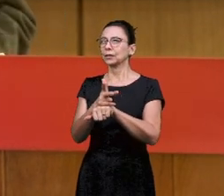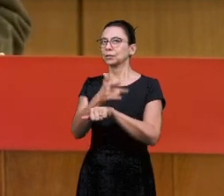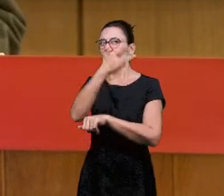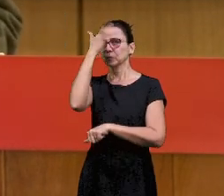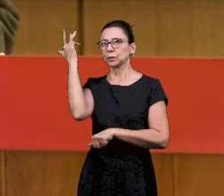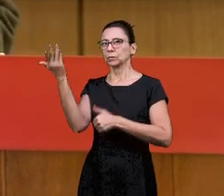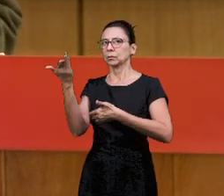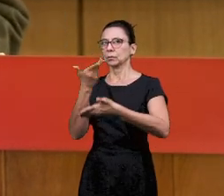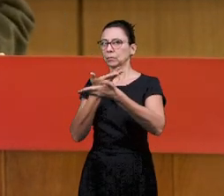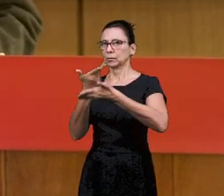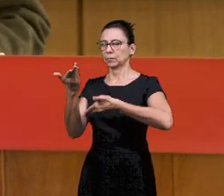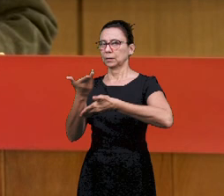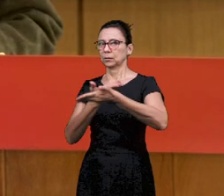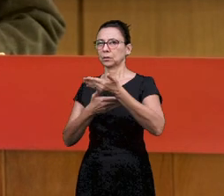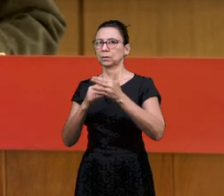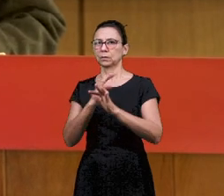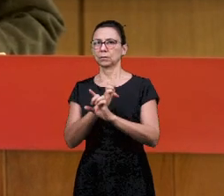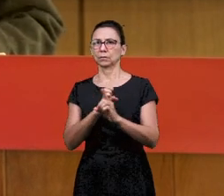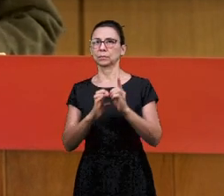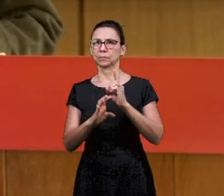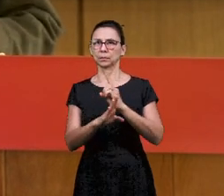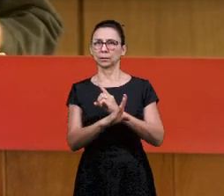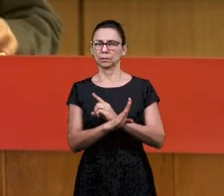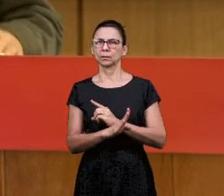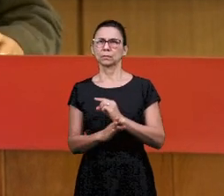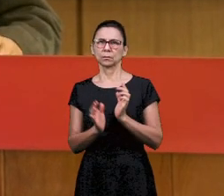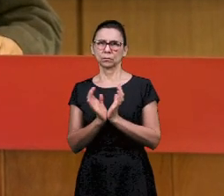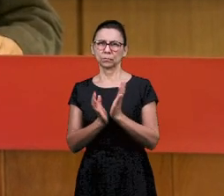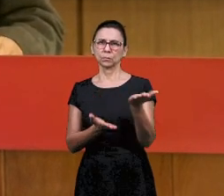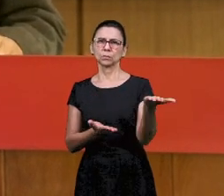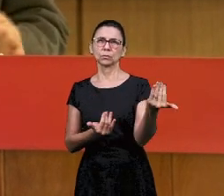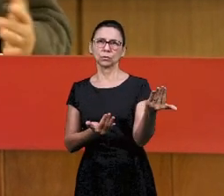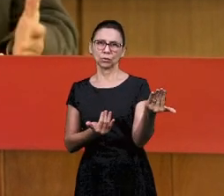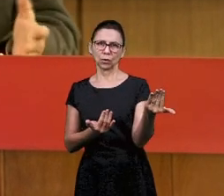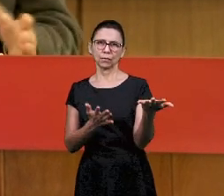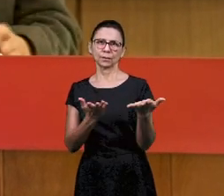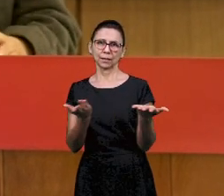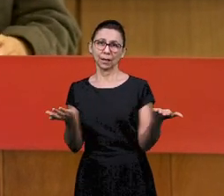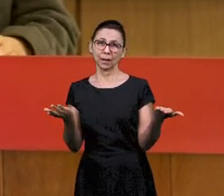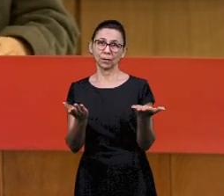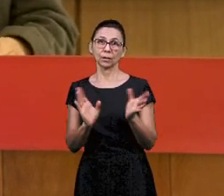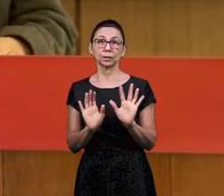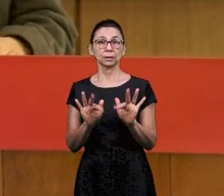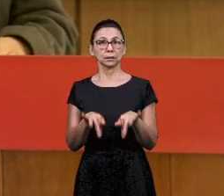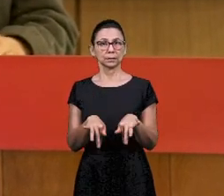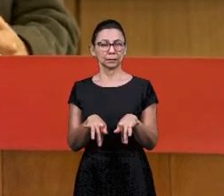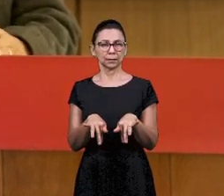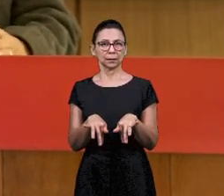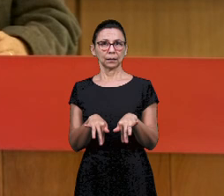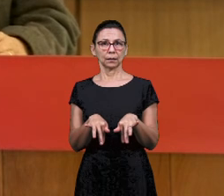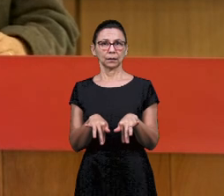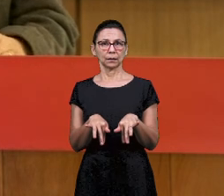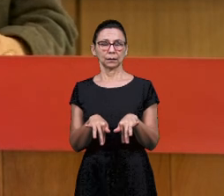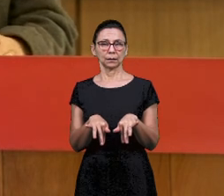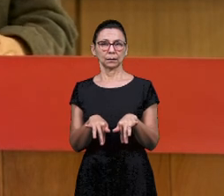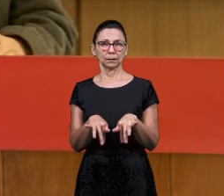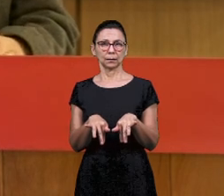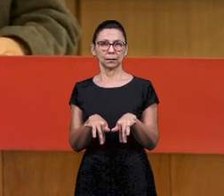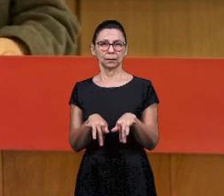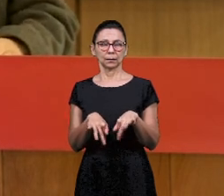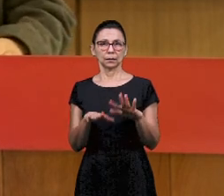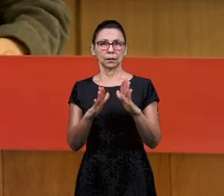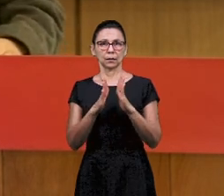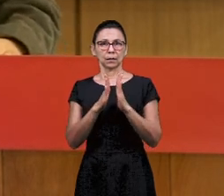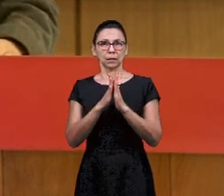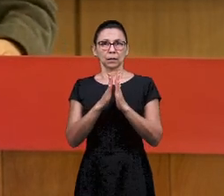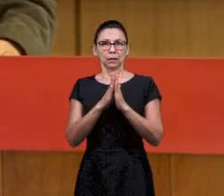vous avez envoyées à l'école biblique dominicale, nos frères et sœurs jeunes. Et ainsi, nous allons finir cette partie en priant avec